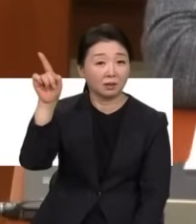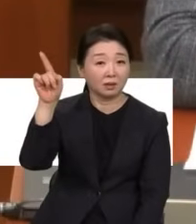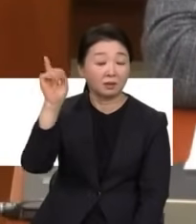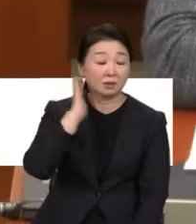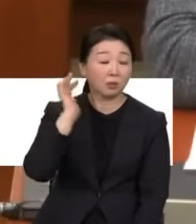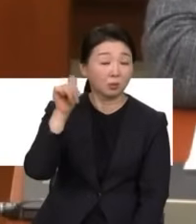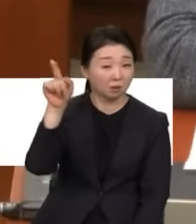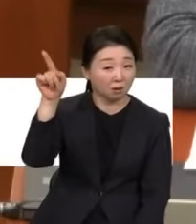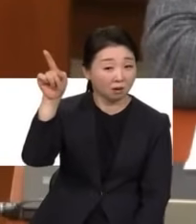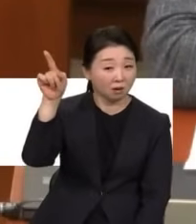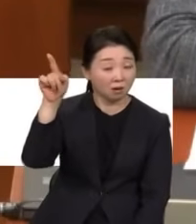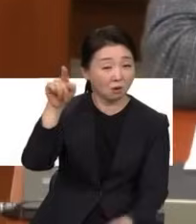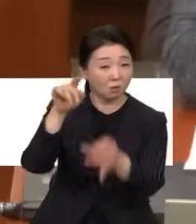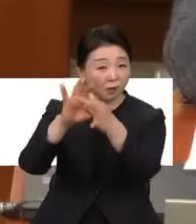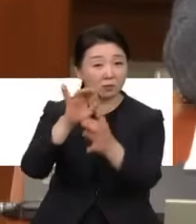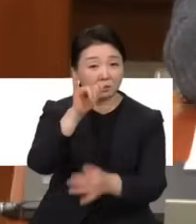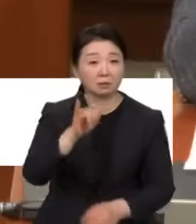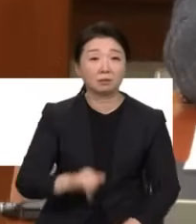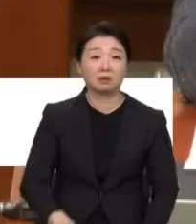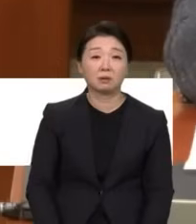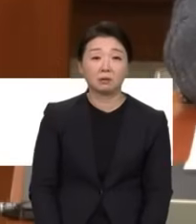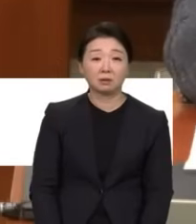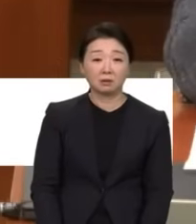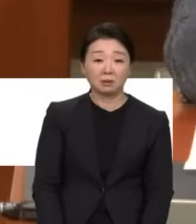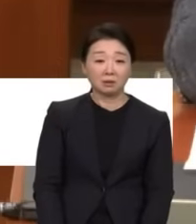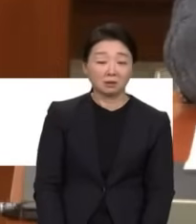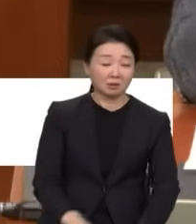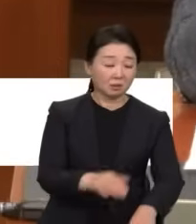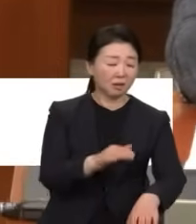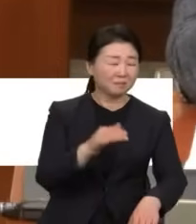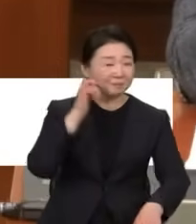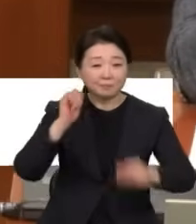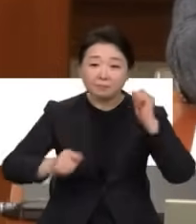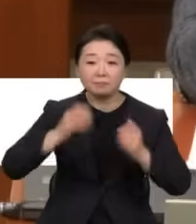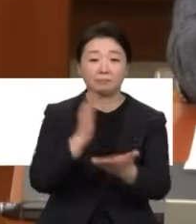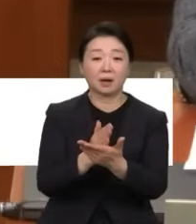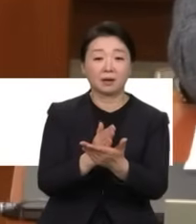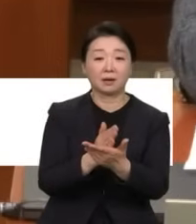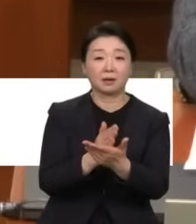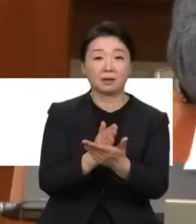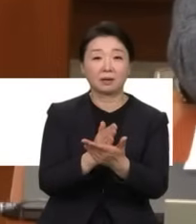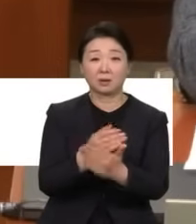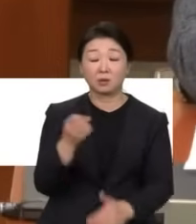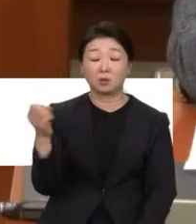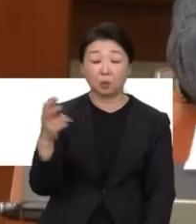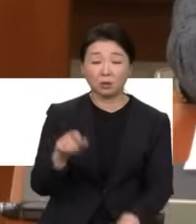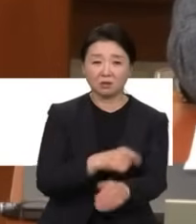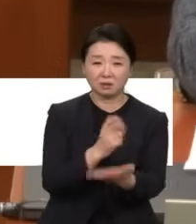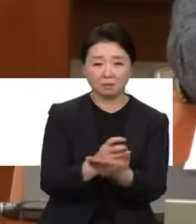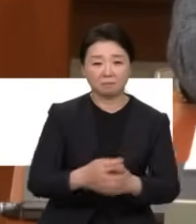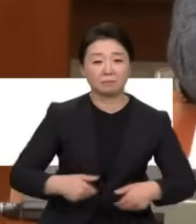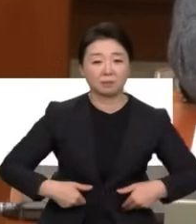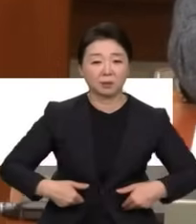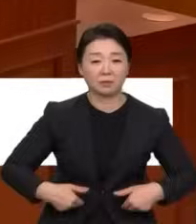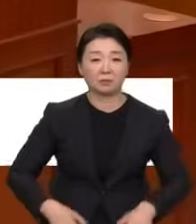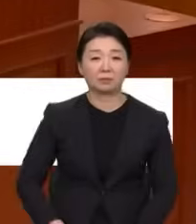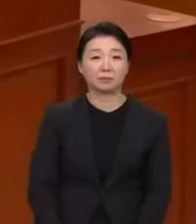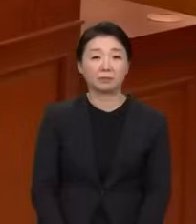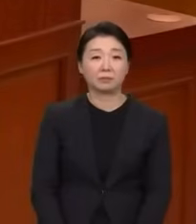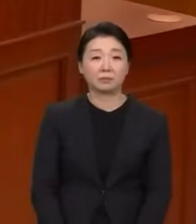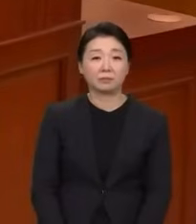대통령이 관여돼 있는 것입니다. 이제 뭐 좌고 우면 할 것 없이 특검을 도입해야 한다라고 생각을